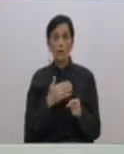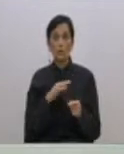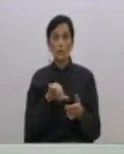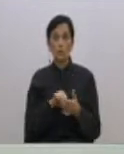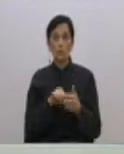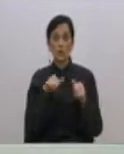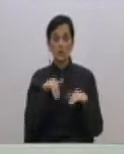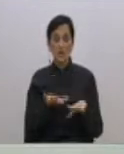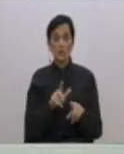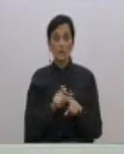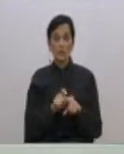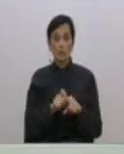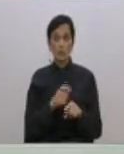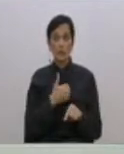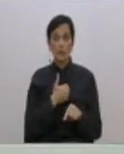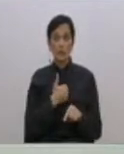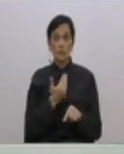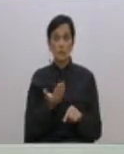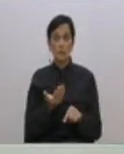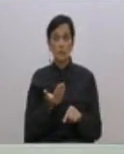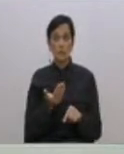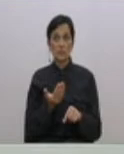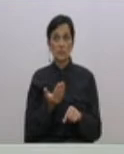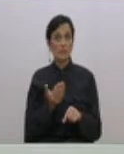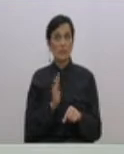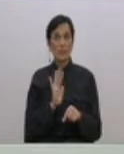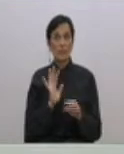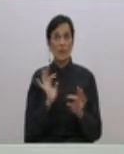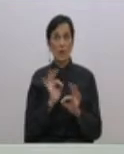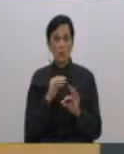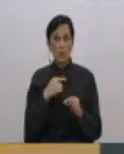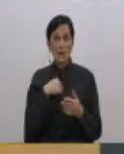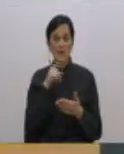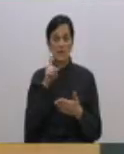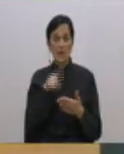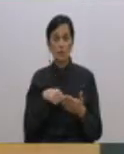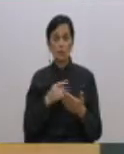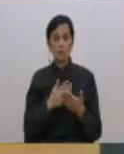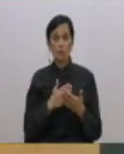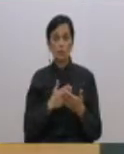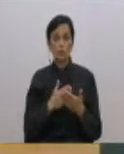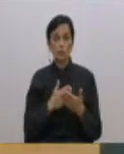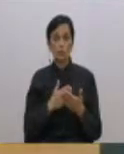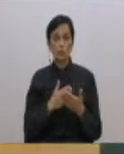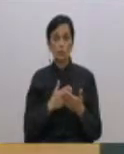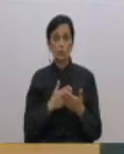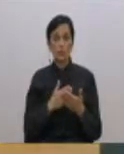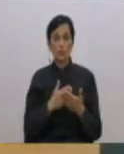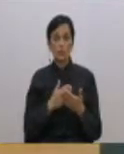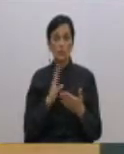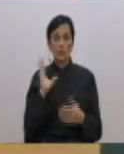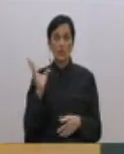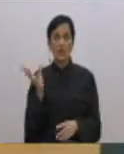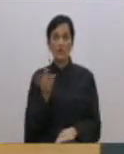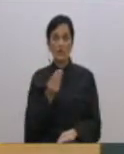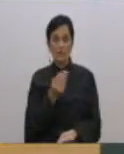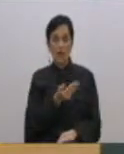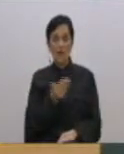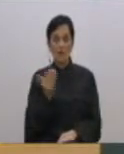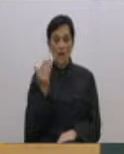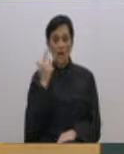გამოსვლა და ამ სიტყვა თუ გსურთ? Არაფერი, მე დარწმუნებული ვარ რომ ყველა თქვენგანი